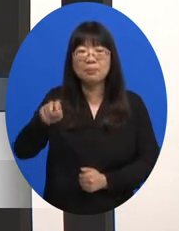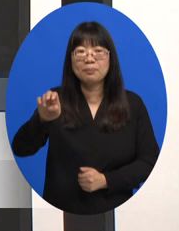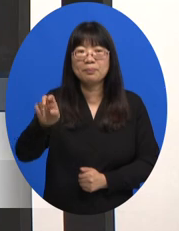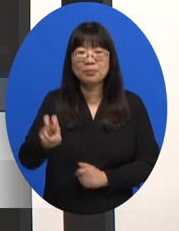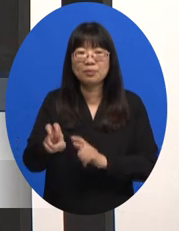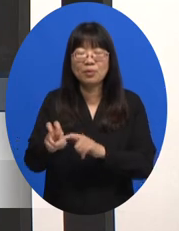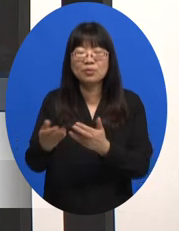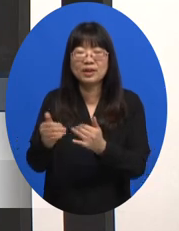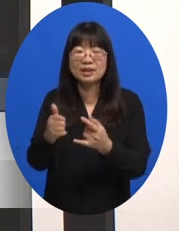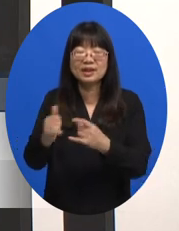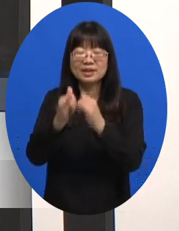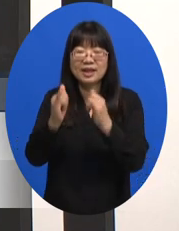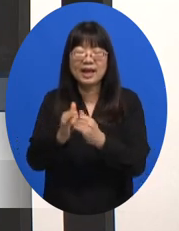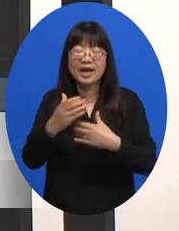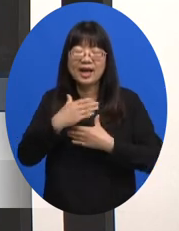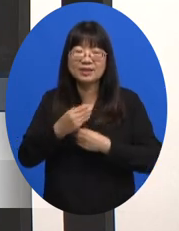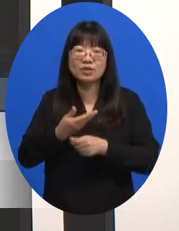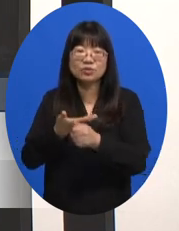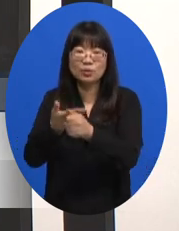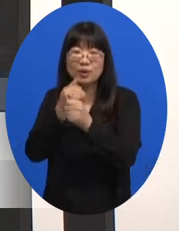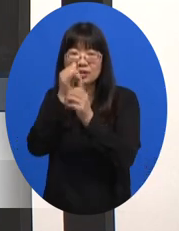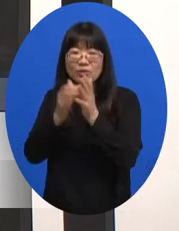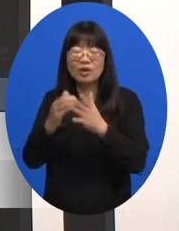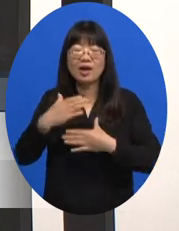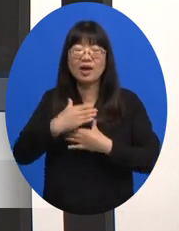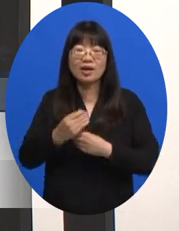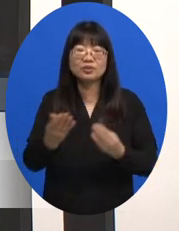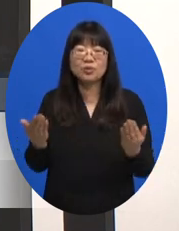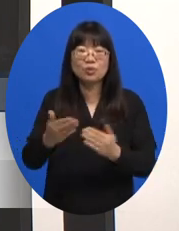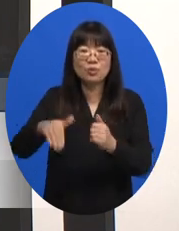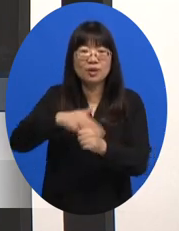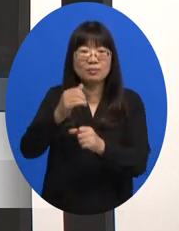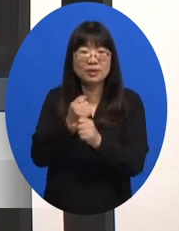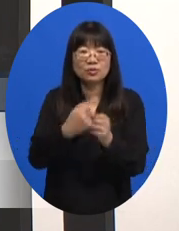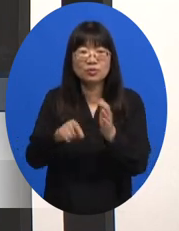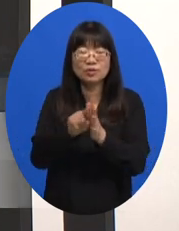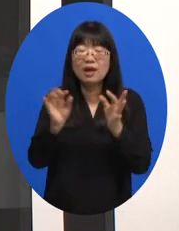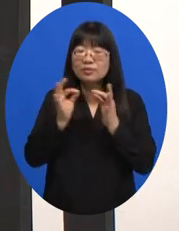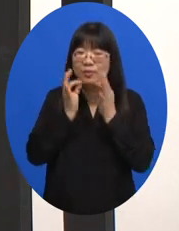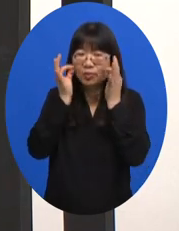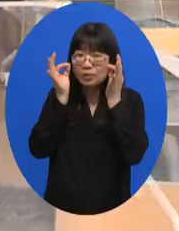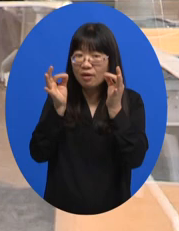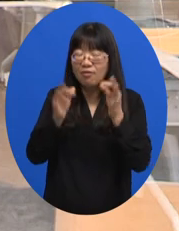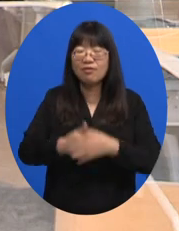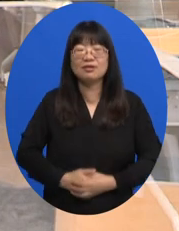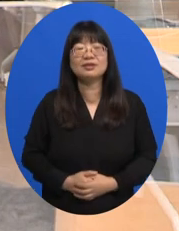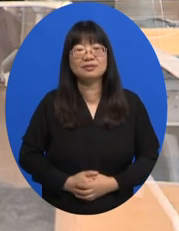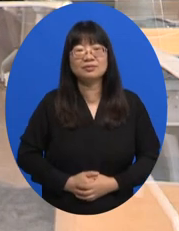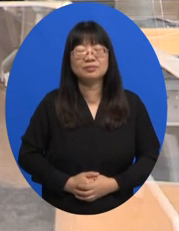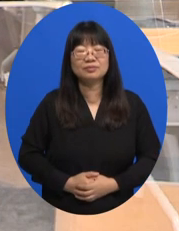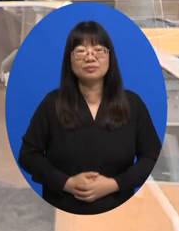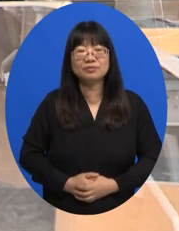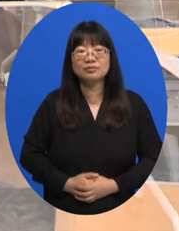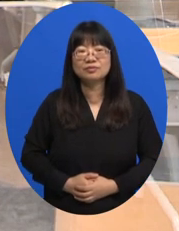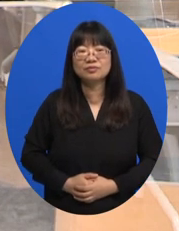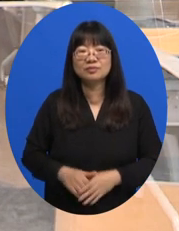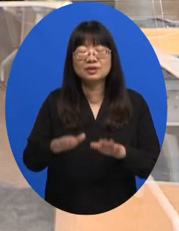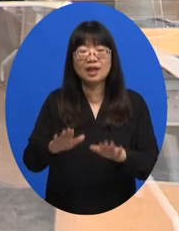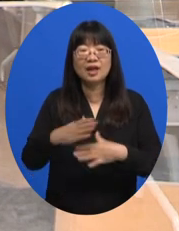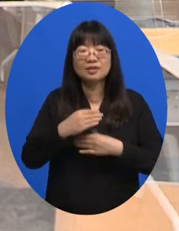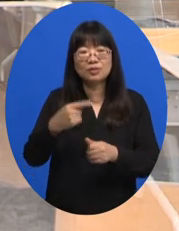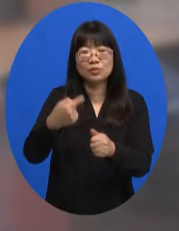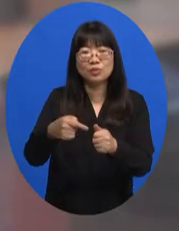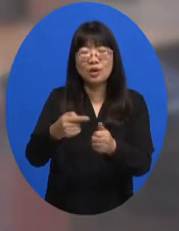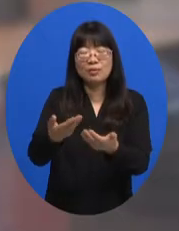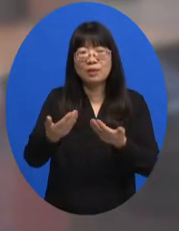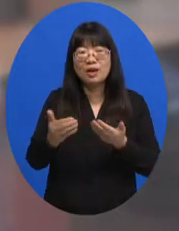안전망을 제공하는 동시에 안전 노동 환경을 만들 수 있도록 최선을 다하겠습니다. 도는 현재 안전교육도